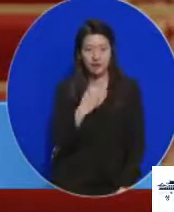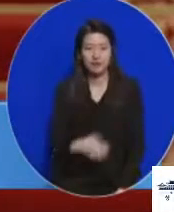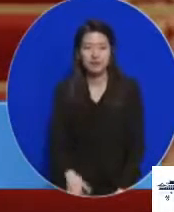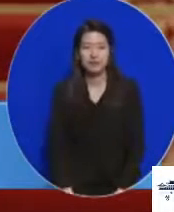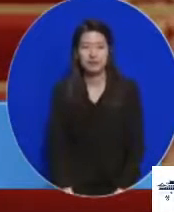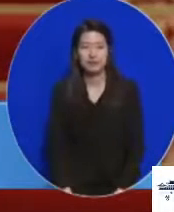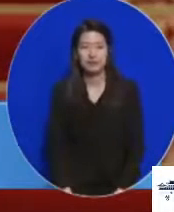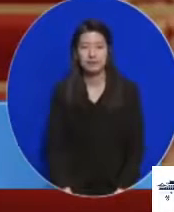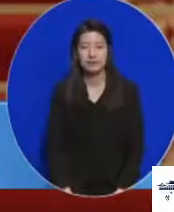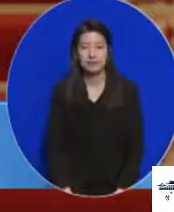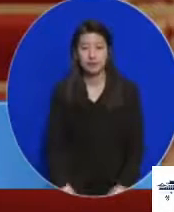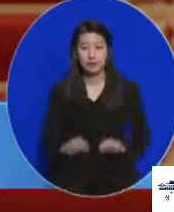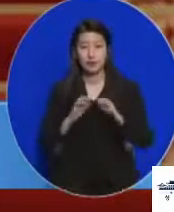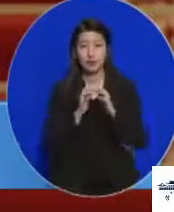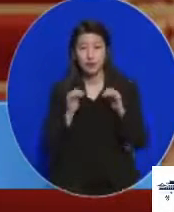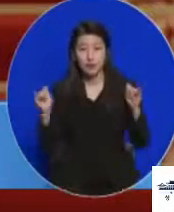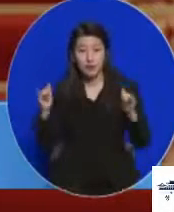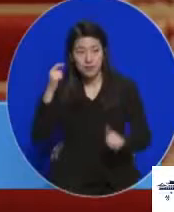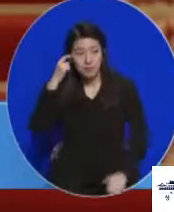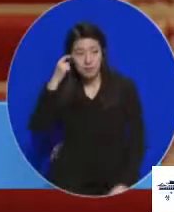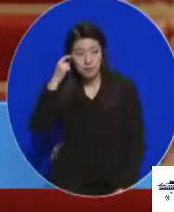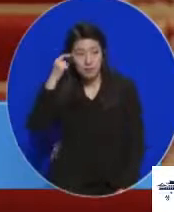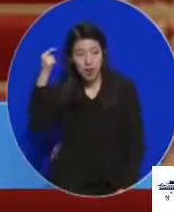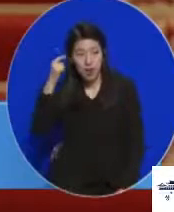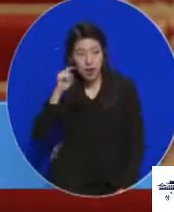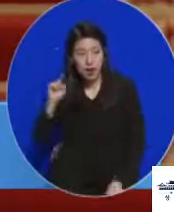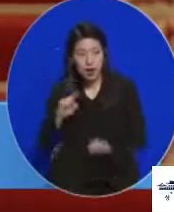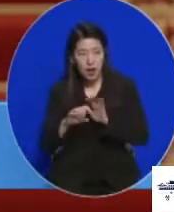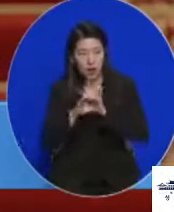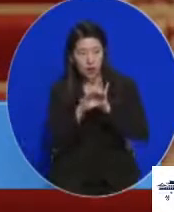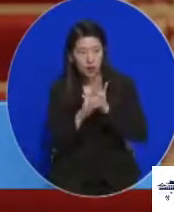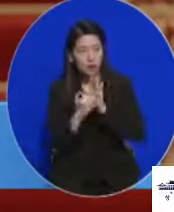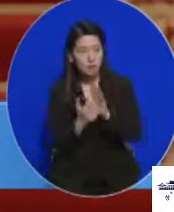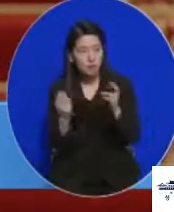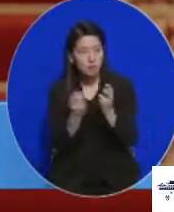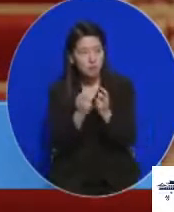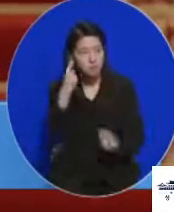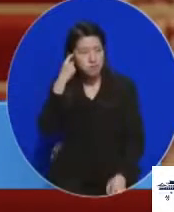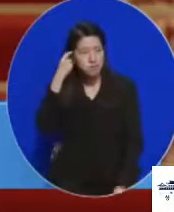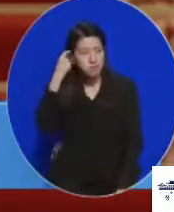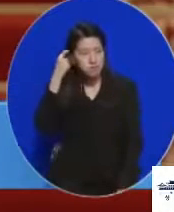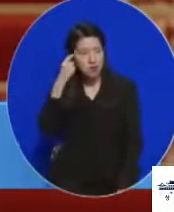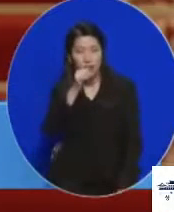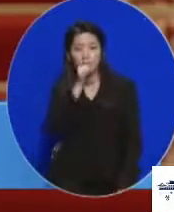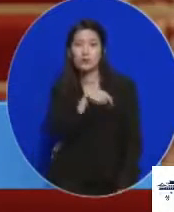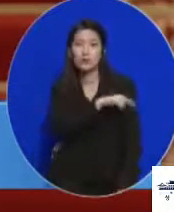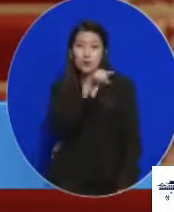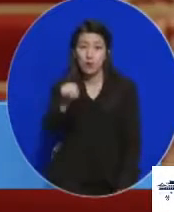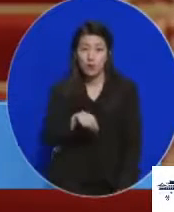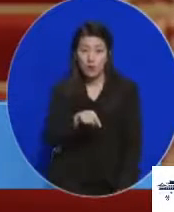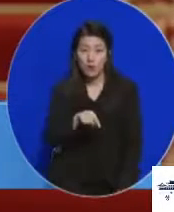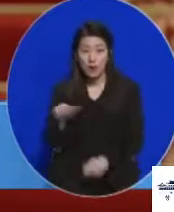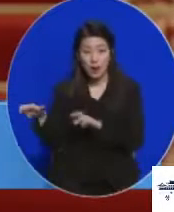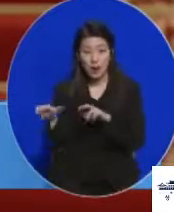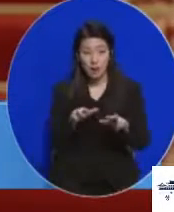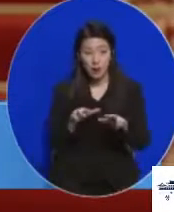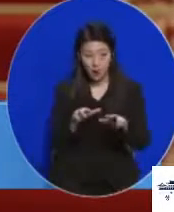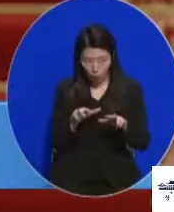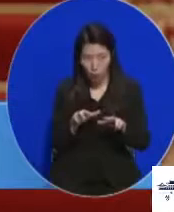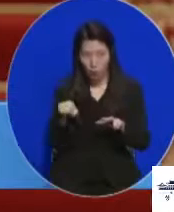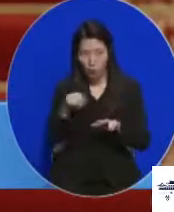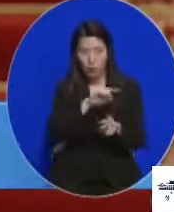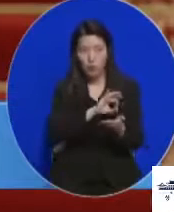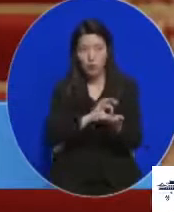국민들이 자발적으로 구상한 창의적인 반격 조치들은 신속하게 현장에 적용되었습니다